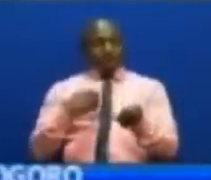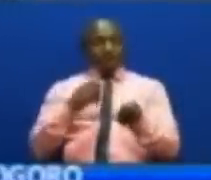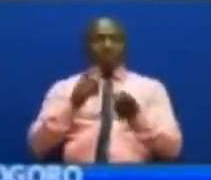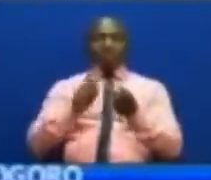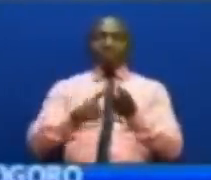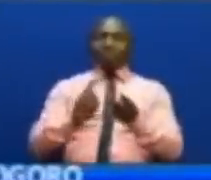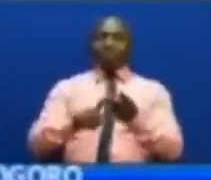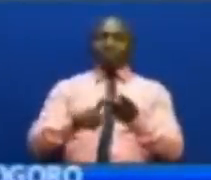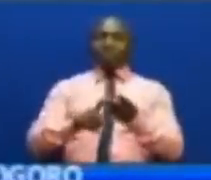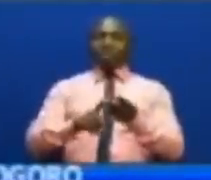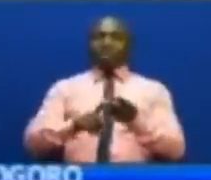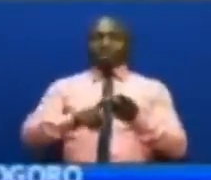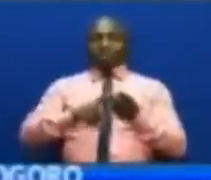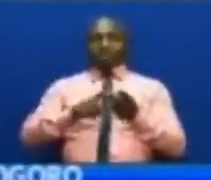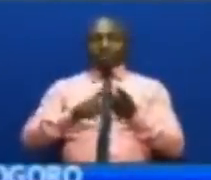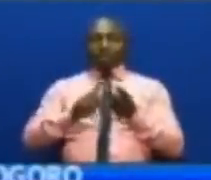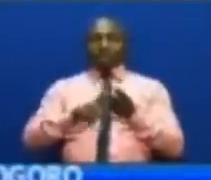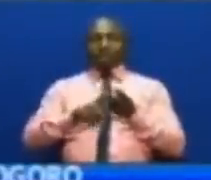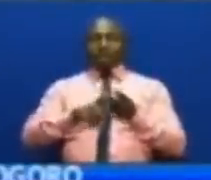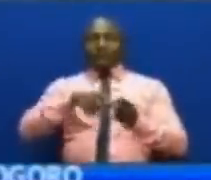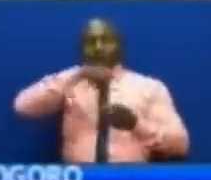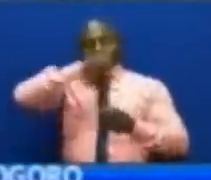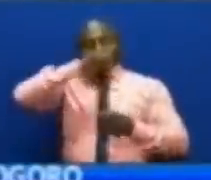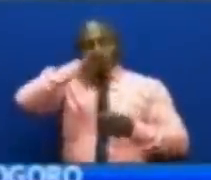Nguruwe anashambulia mihogo.